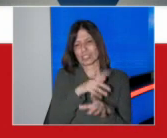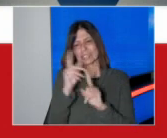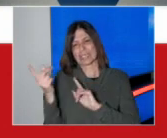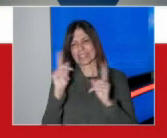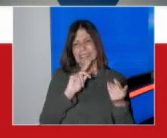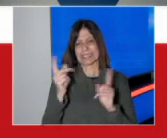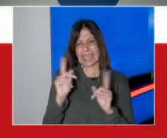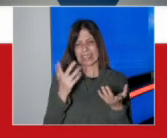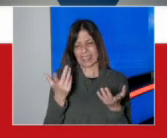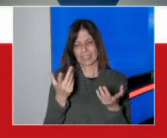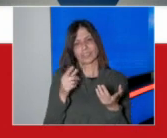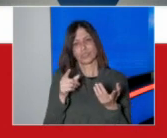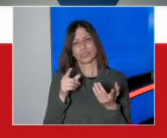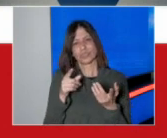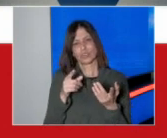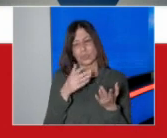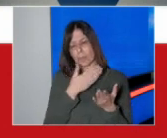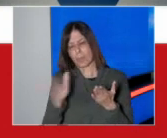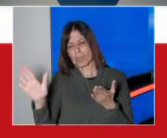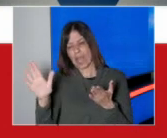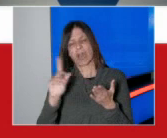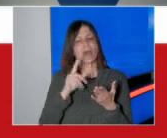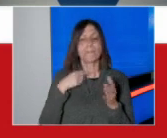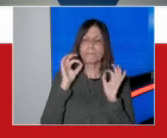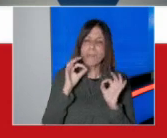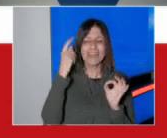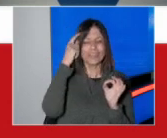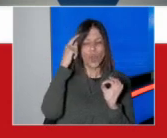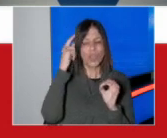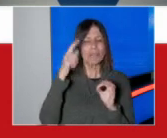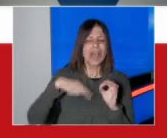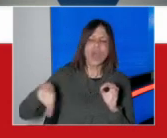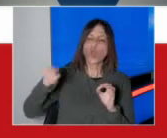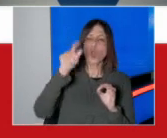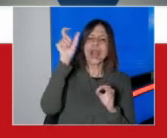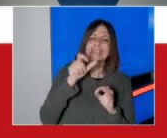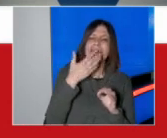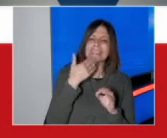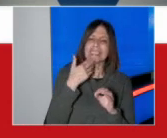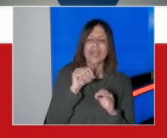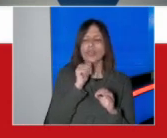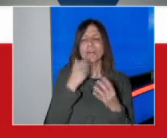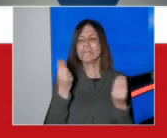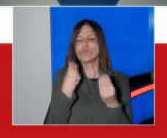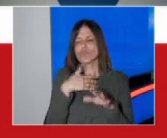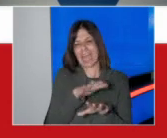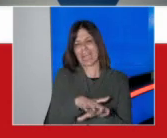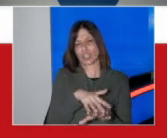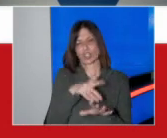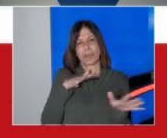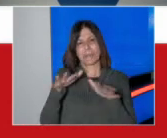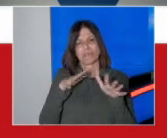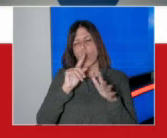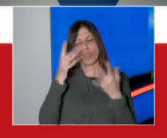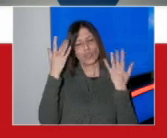צד שהוא מודר. אנחנו באמת דואגים לכל אזרחי ישראל, אני לא רוצה שמישהו ירגיש חלילה שהממשלה